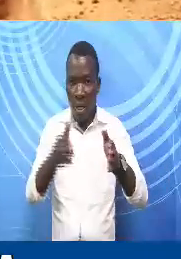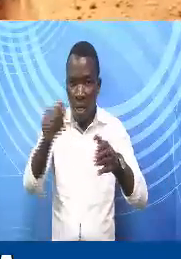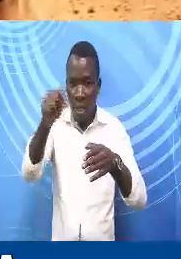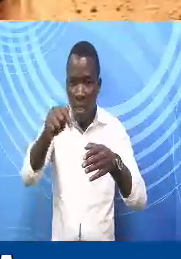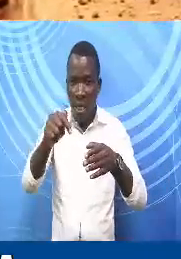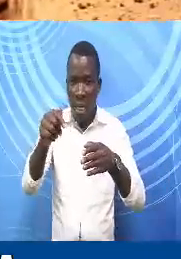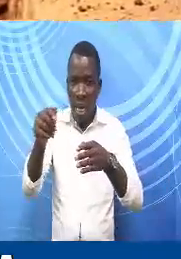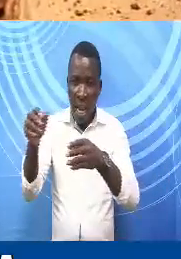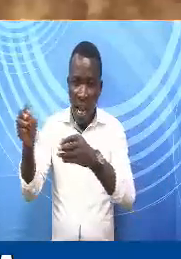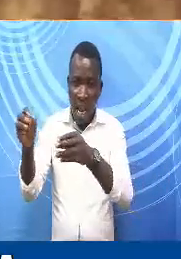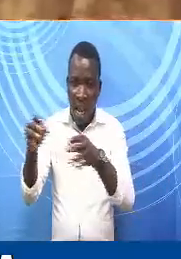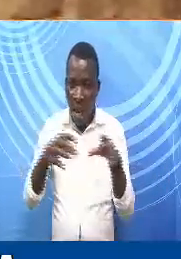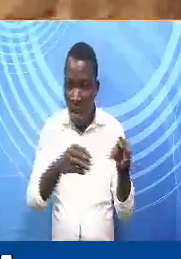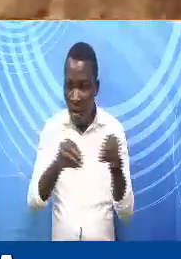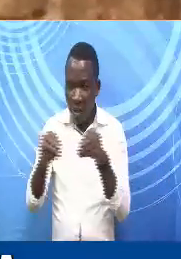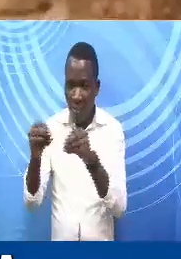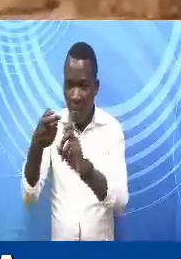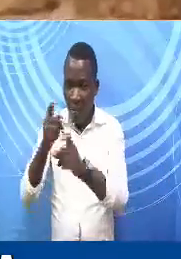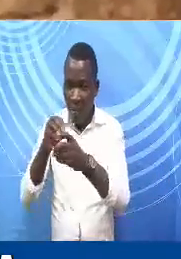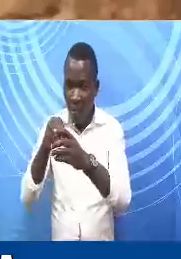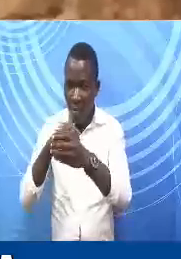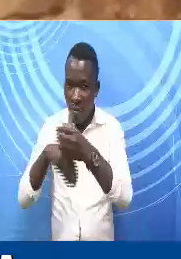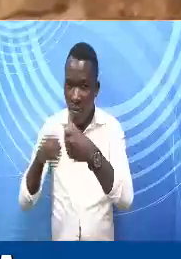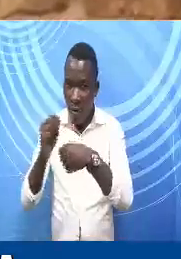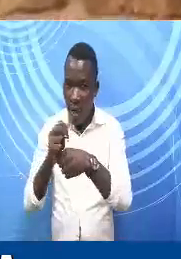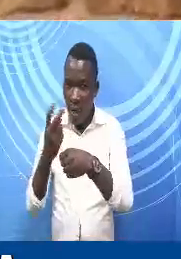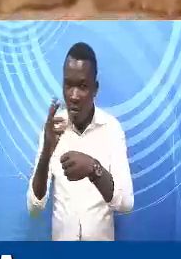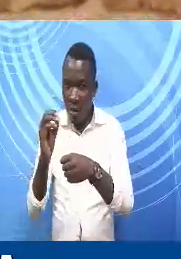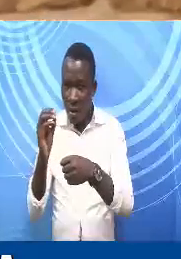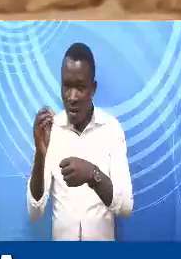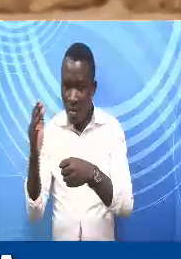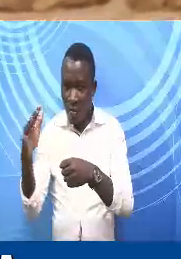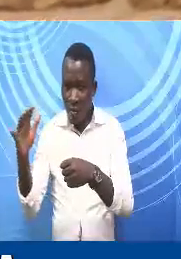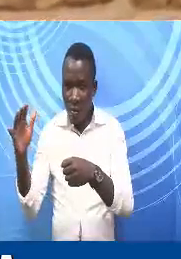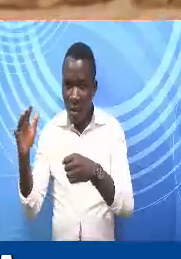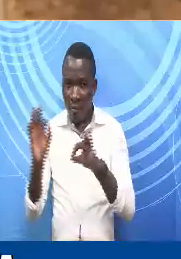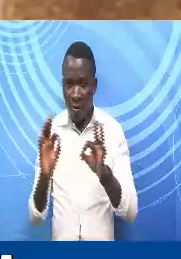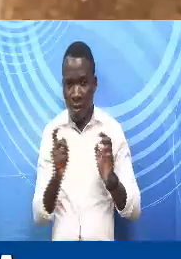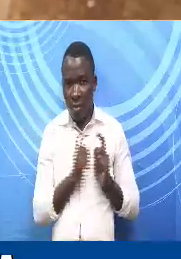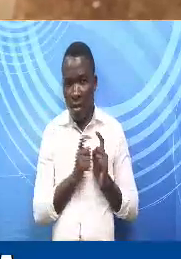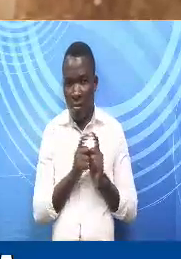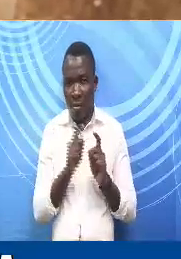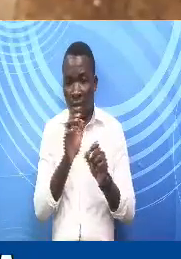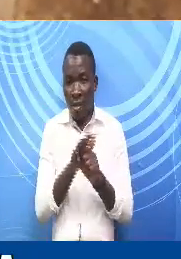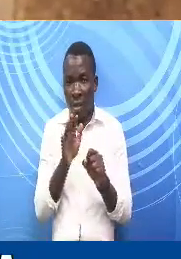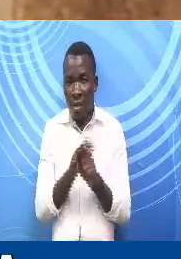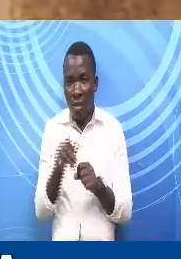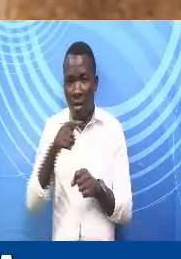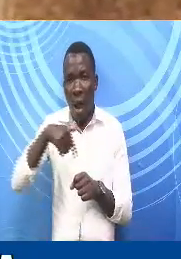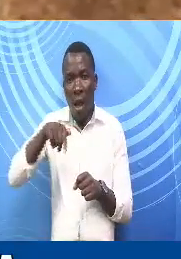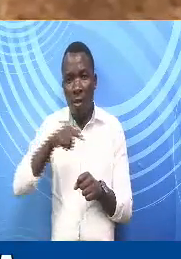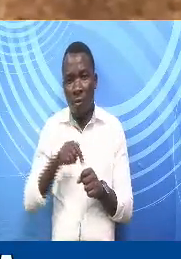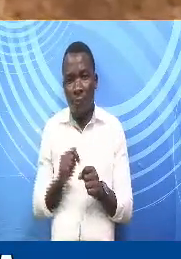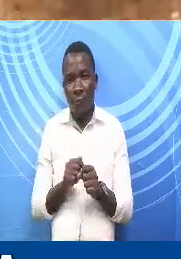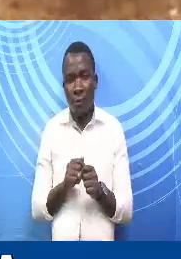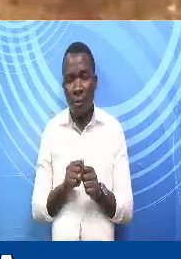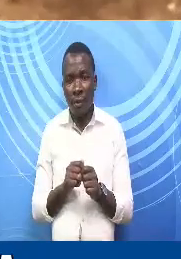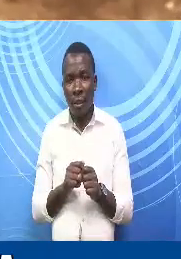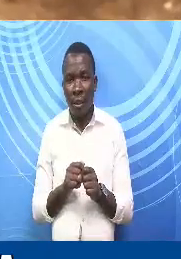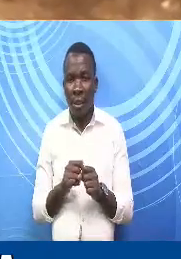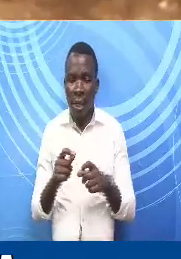yari ari kuva muri 2000 ubwo rero ibyo bintu biratubabaje cyane natwe iyo waca aya matiyo